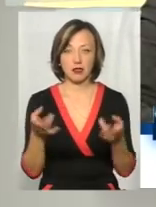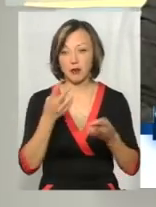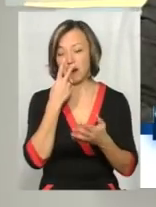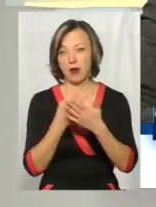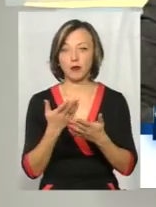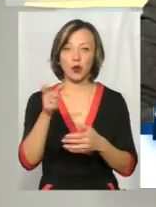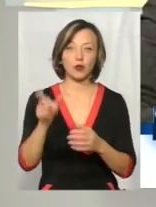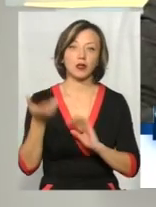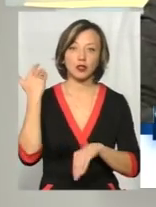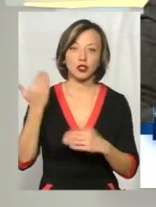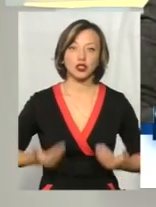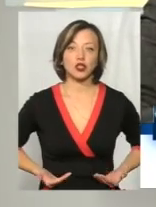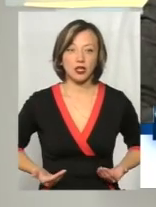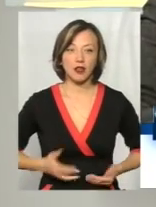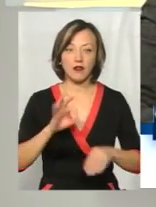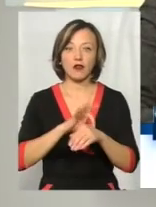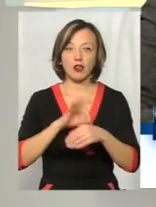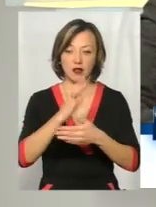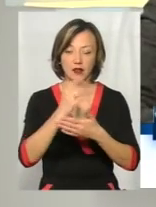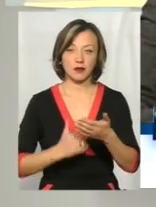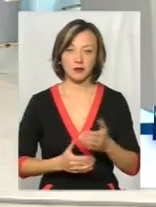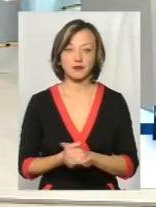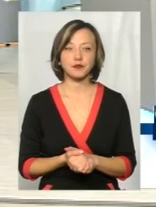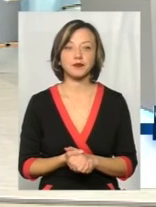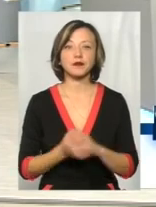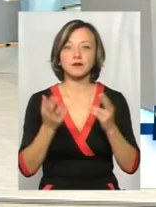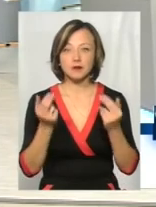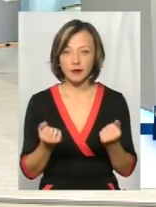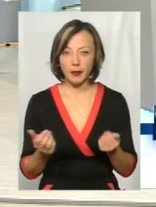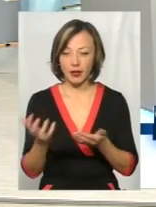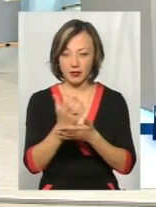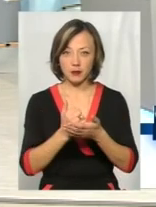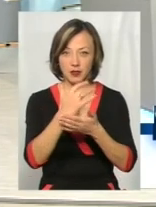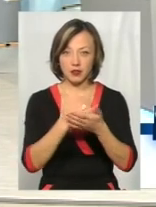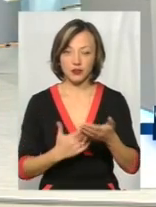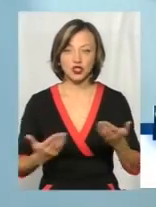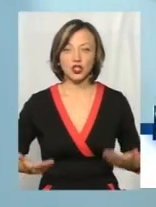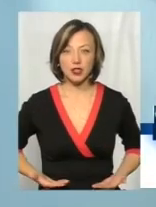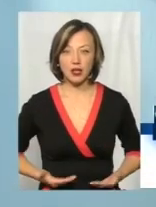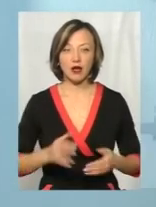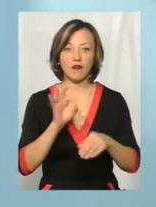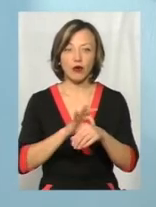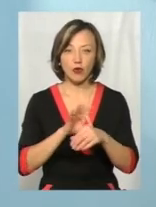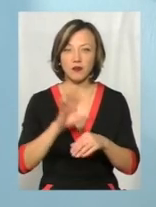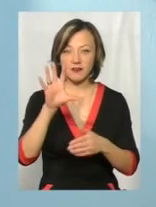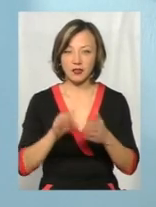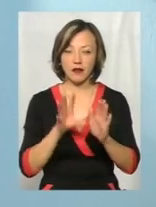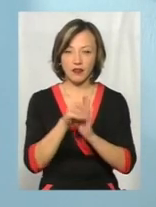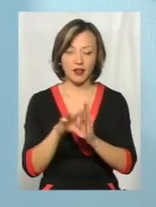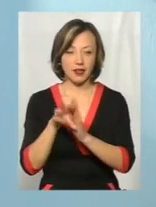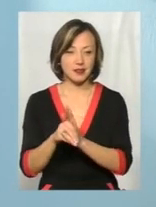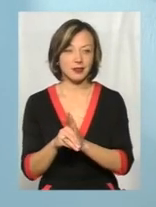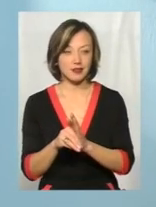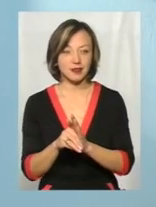там людина жила, звісно, хворіла, не хворіла. Звісно, приходить пацієнт, там ми маємо зібрати його анамнез, анамнез життя, анамнез хвороби. І це все внести,